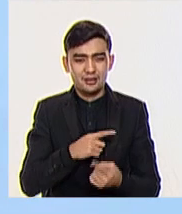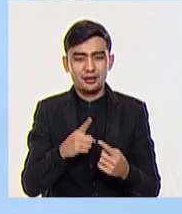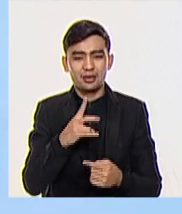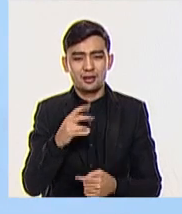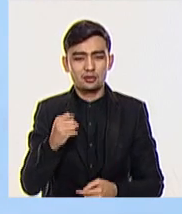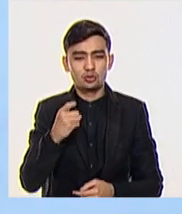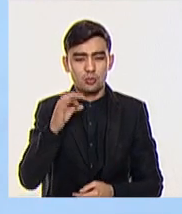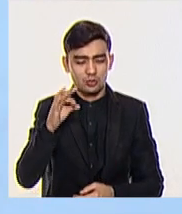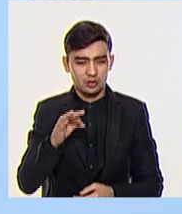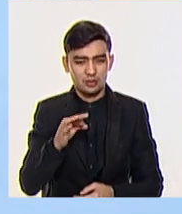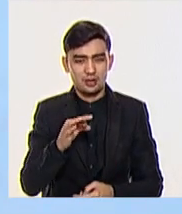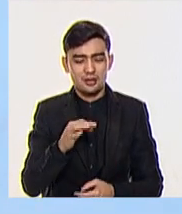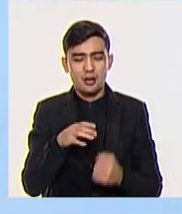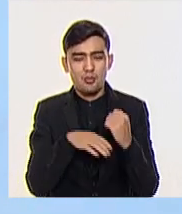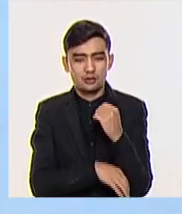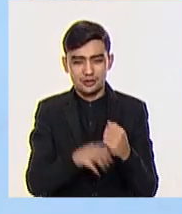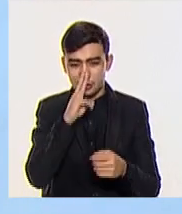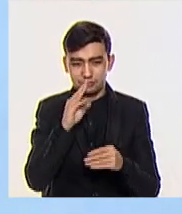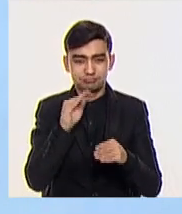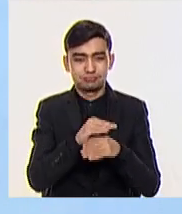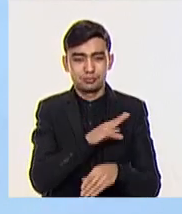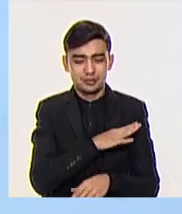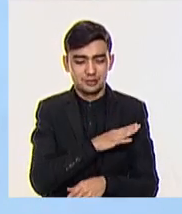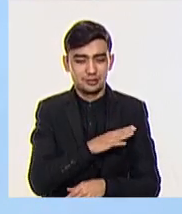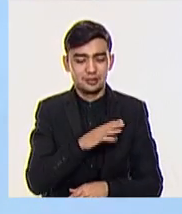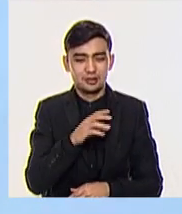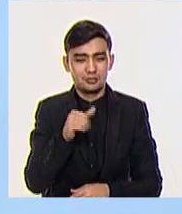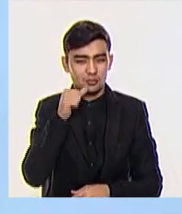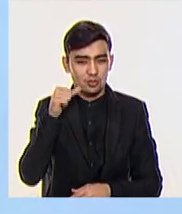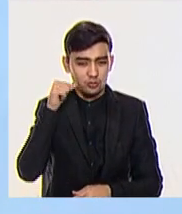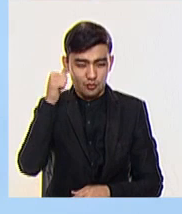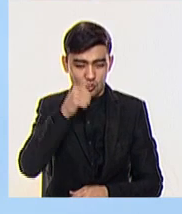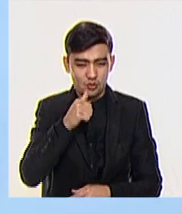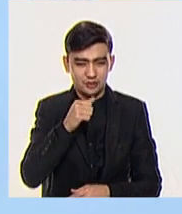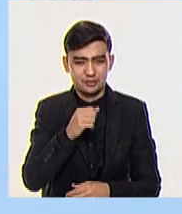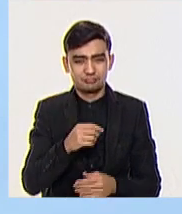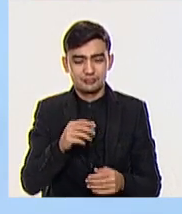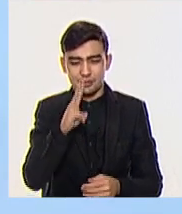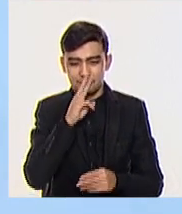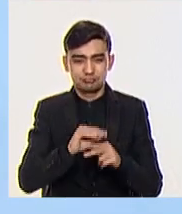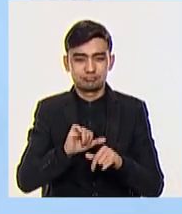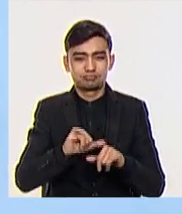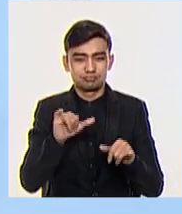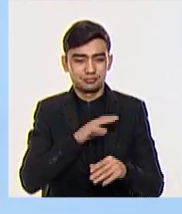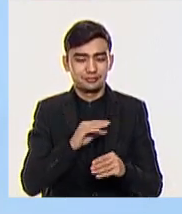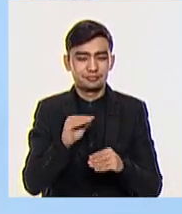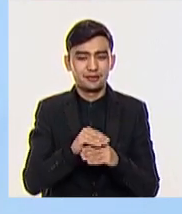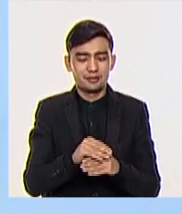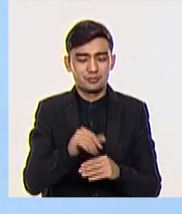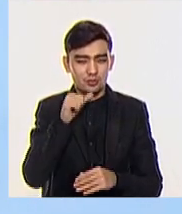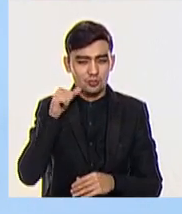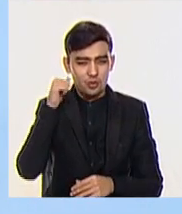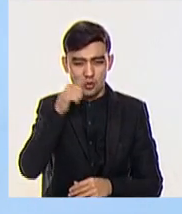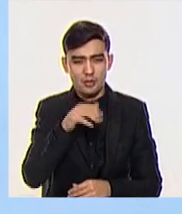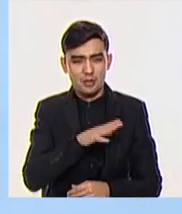100%. Последнее повышение заработной платы было в прошлом году. Повышение заработной платы в прошлом году